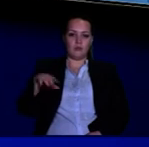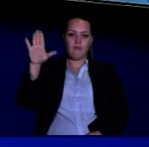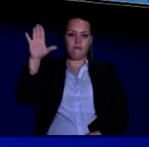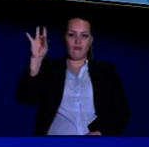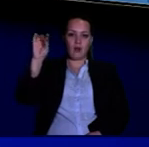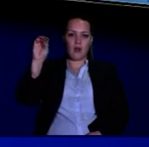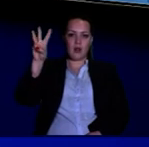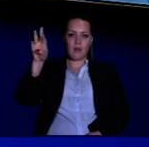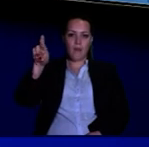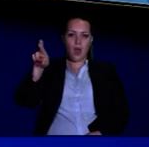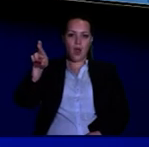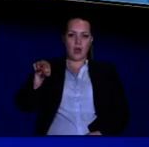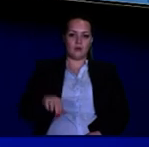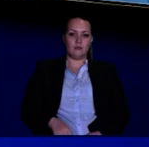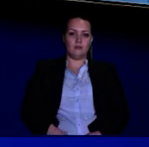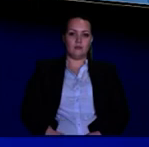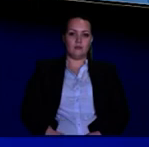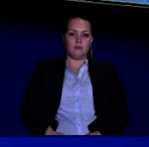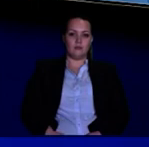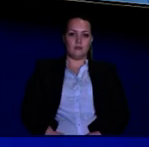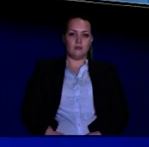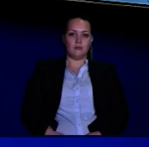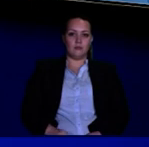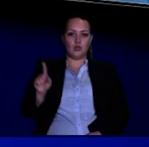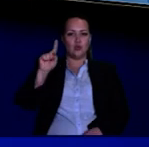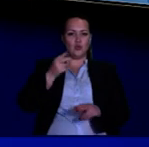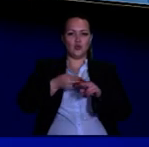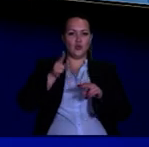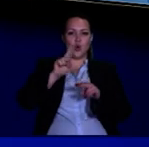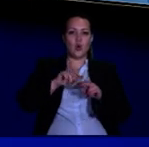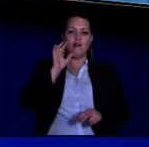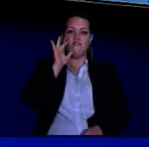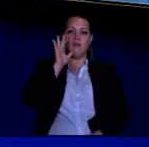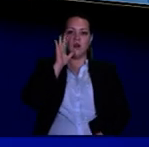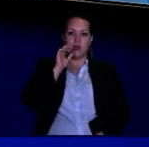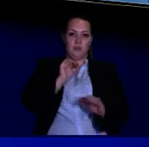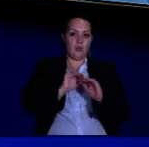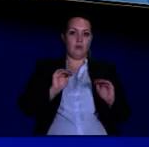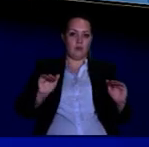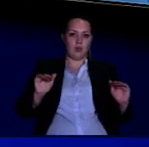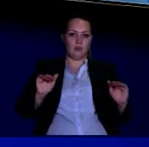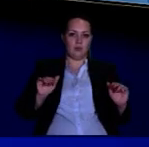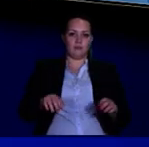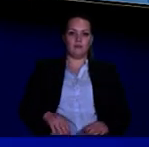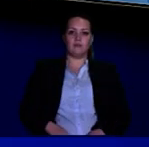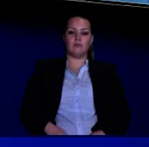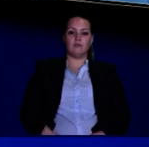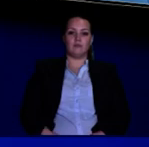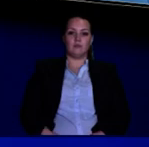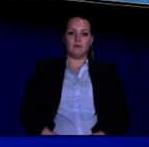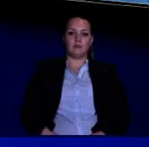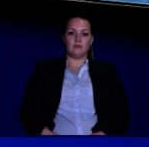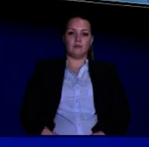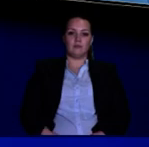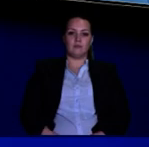время. Что же такое время, ребята? С этим понятием